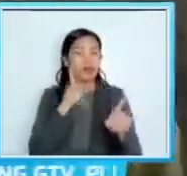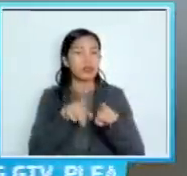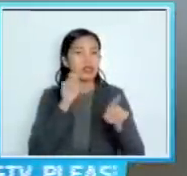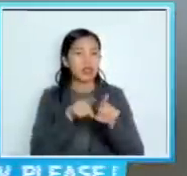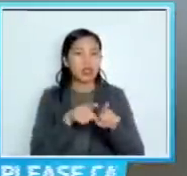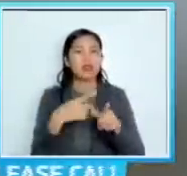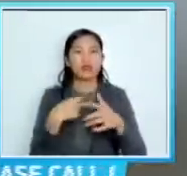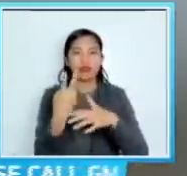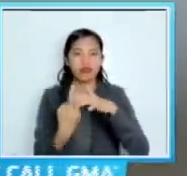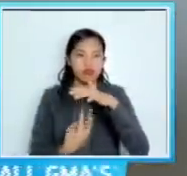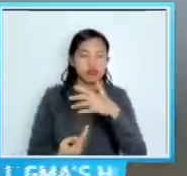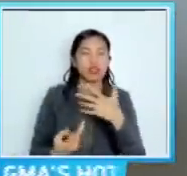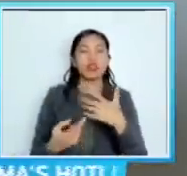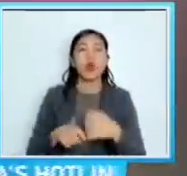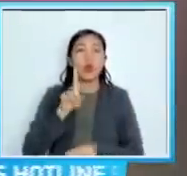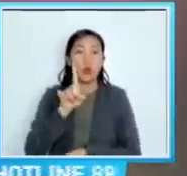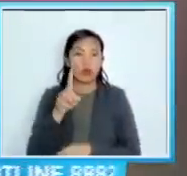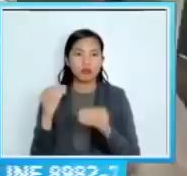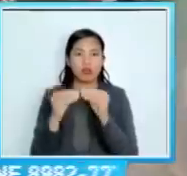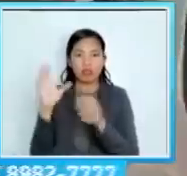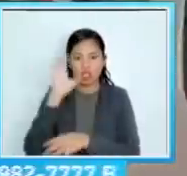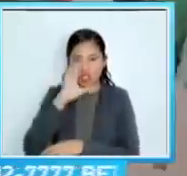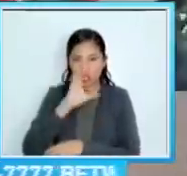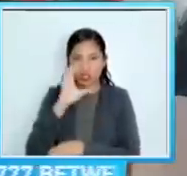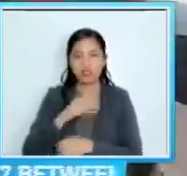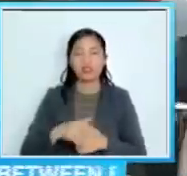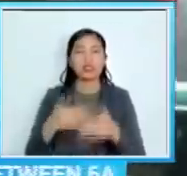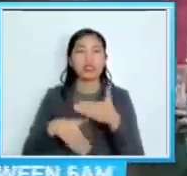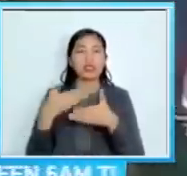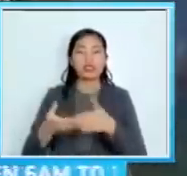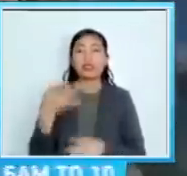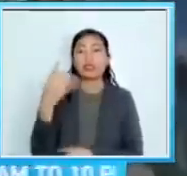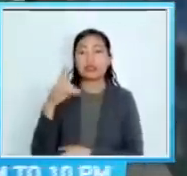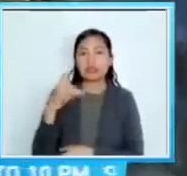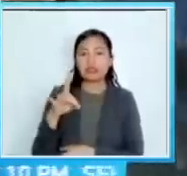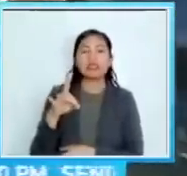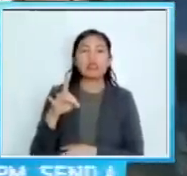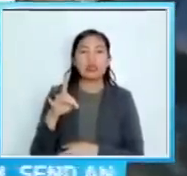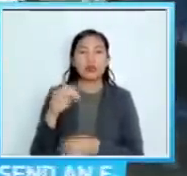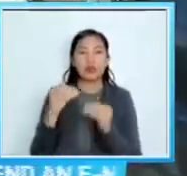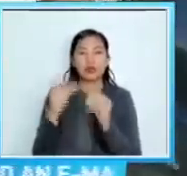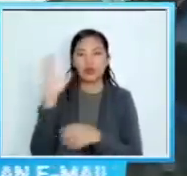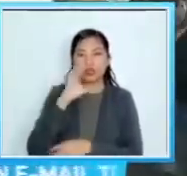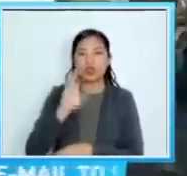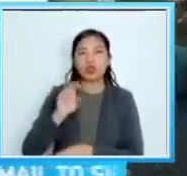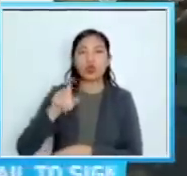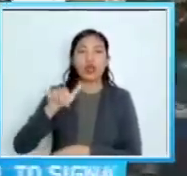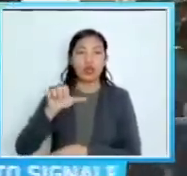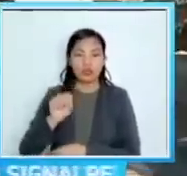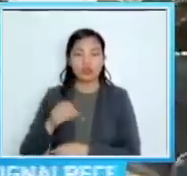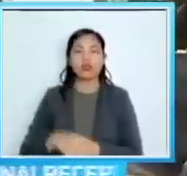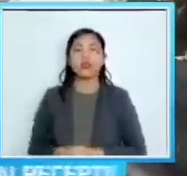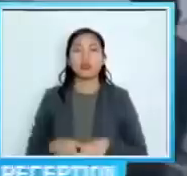Rojas, 7 ang natagpuan habang 18 ang pinaghahanap pa. Bukod sa walang kuryente, tubig at signal, problema rin ang pagdadala ng supply